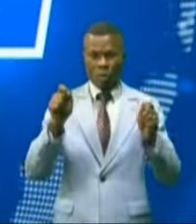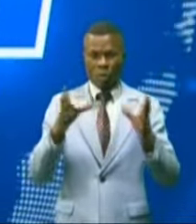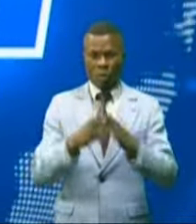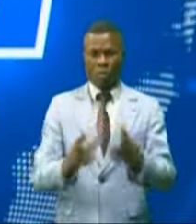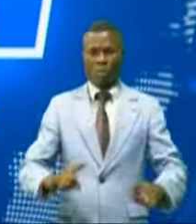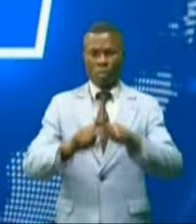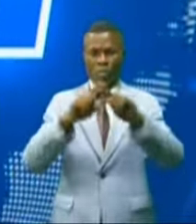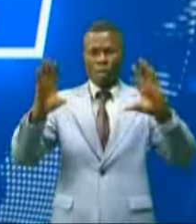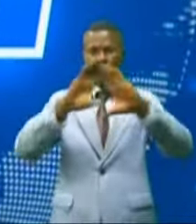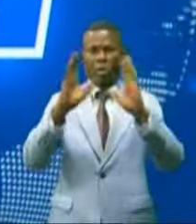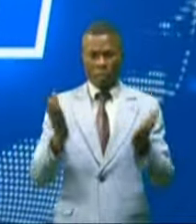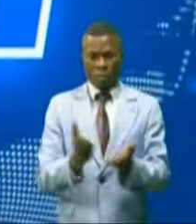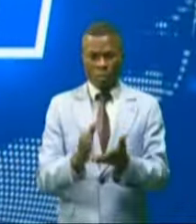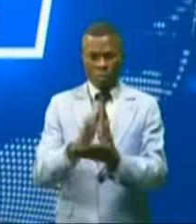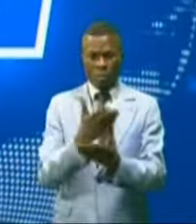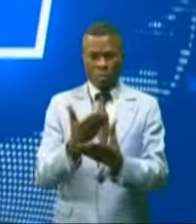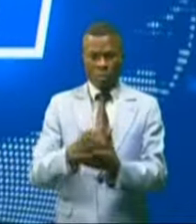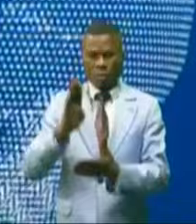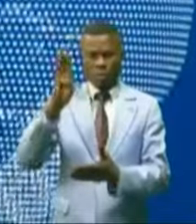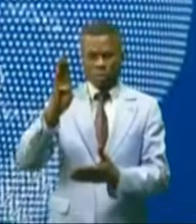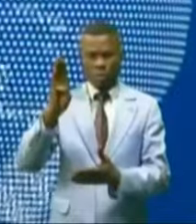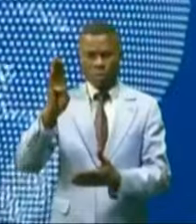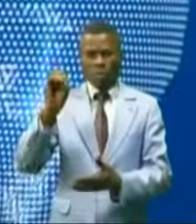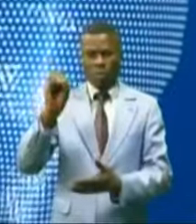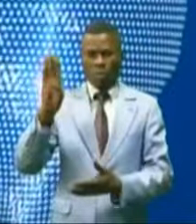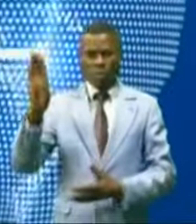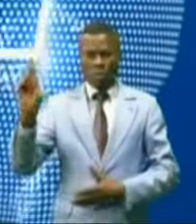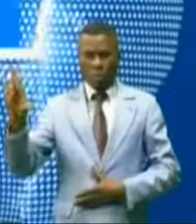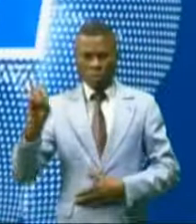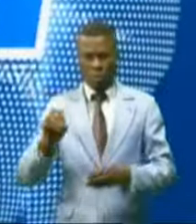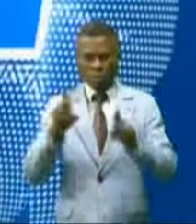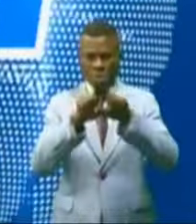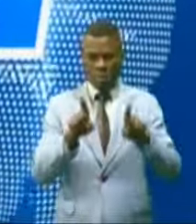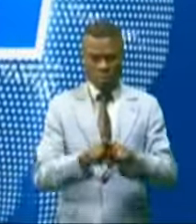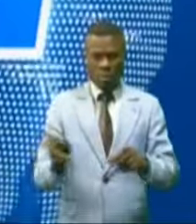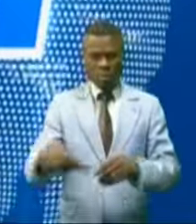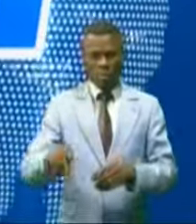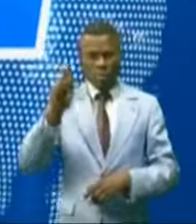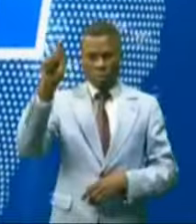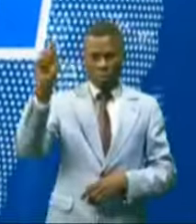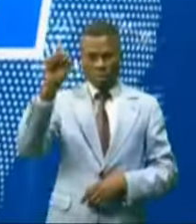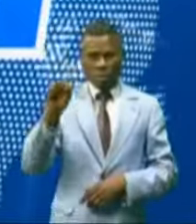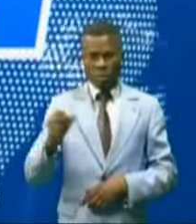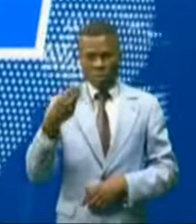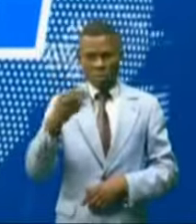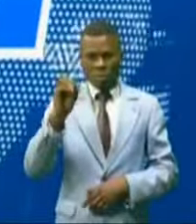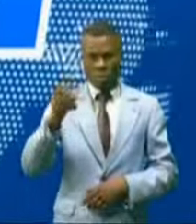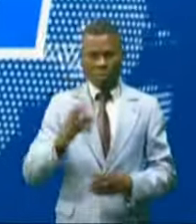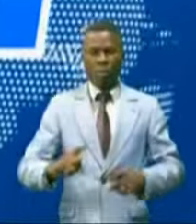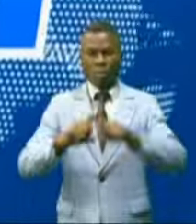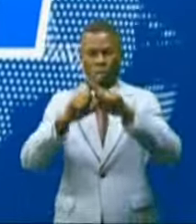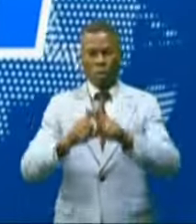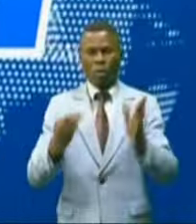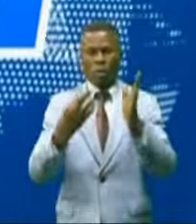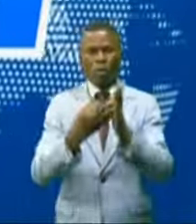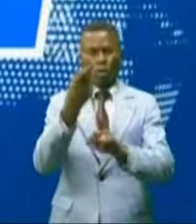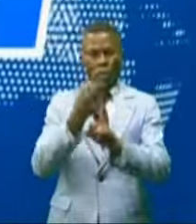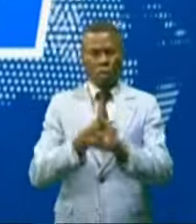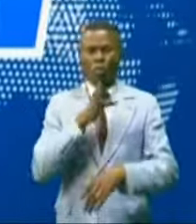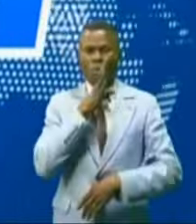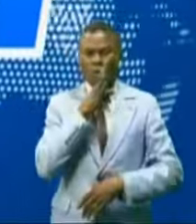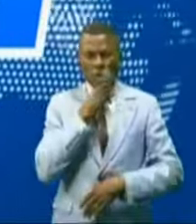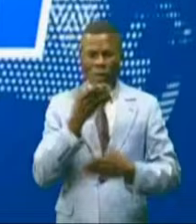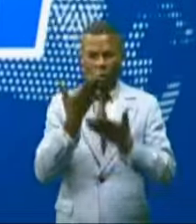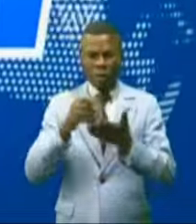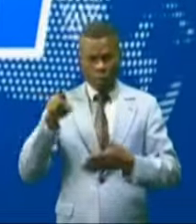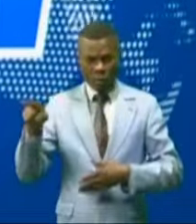conflit communautaire entre le Mbole et l'Enga dans la province de la Tshopo, conflit qui sévit depuis 8 mois durant dans cette partie